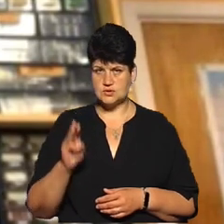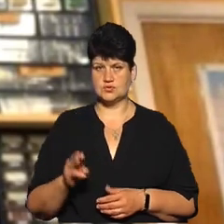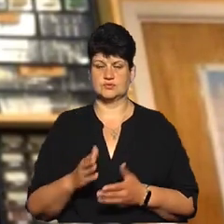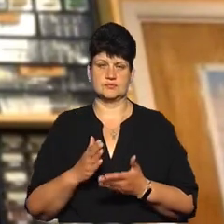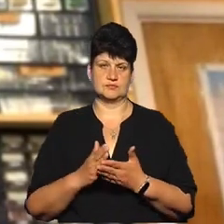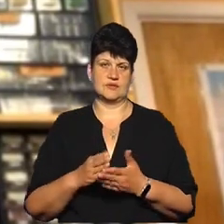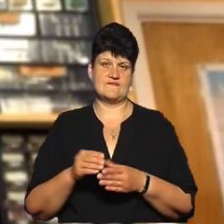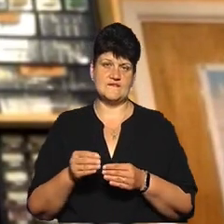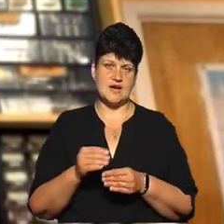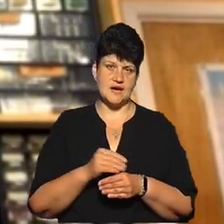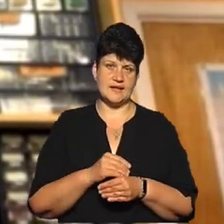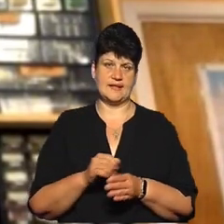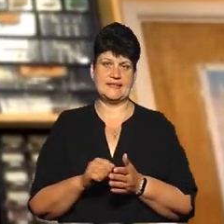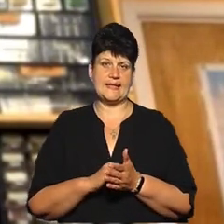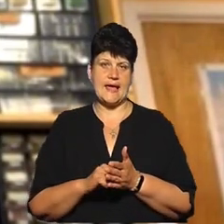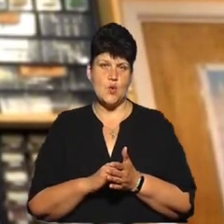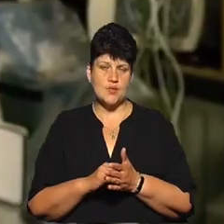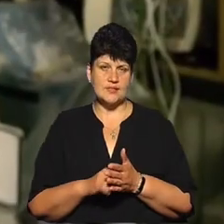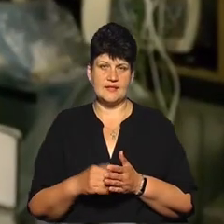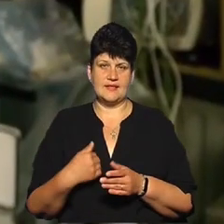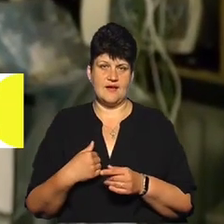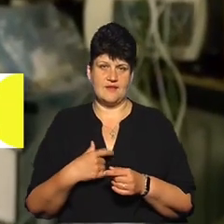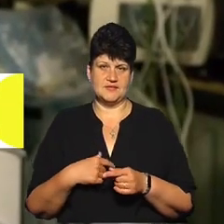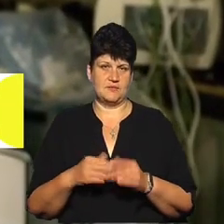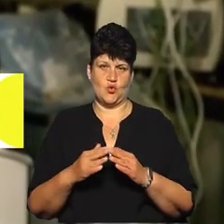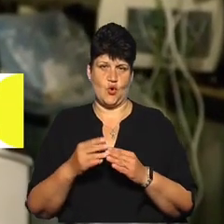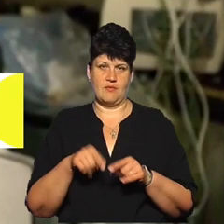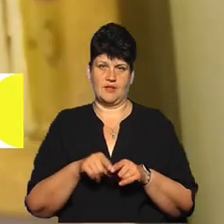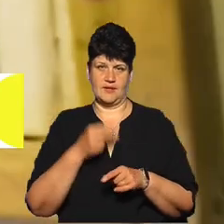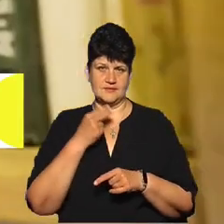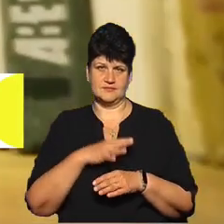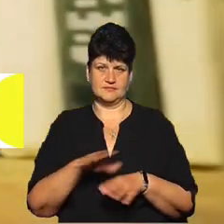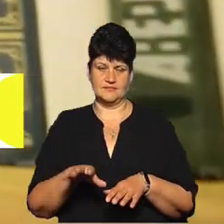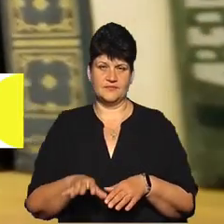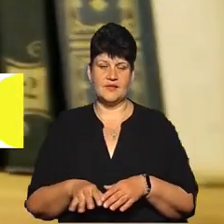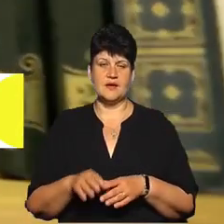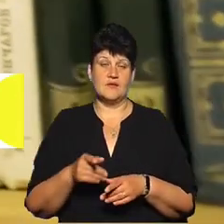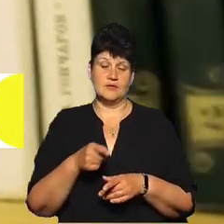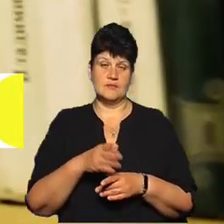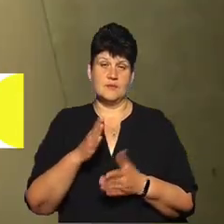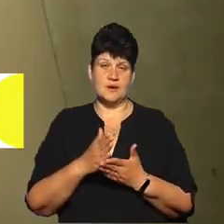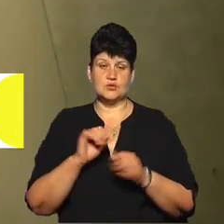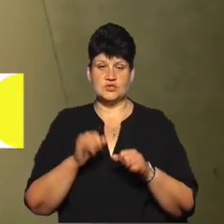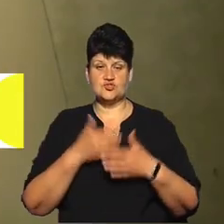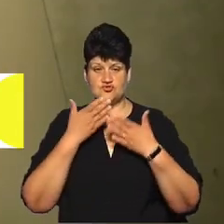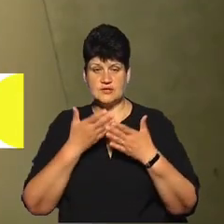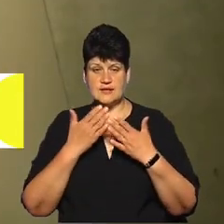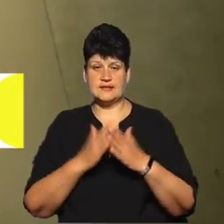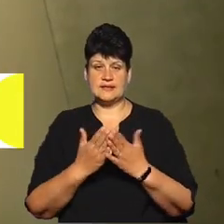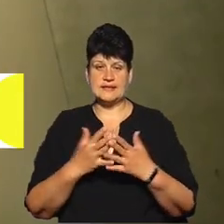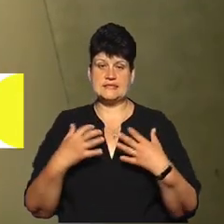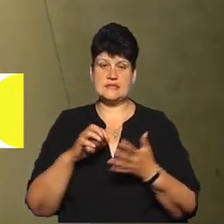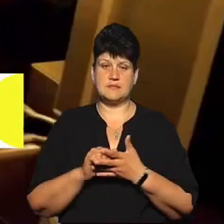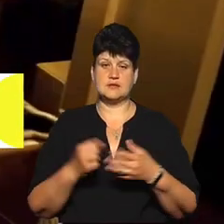вареники, дирни. Я в себе вдома так не їв. Полярники на станції мають змогу почитати книги та зайнятися спортом. Також